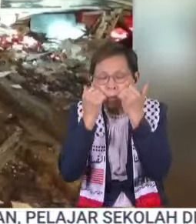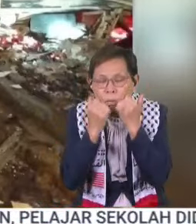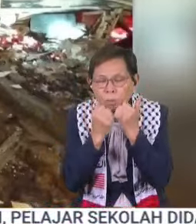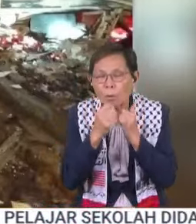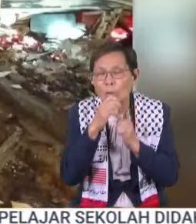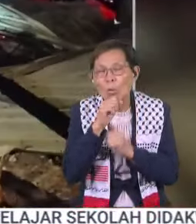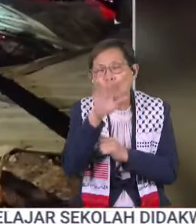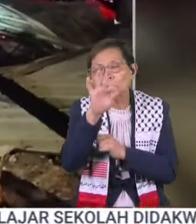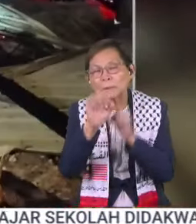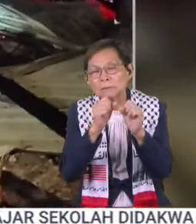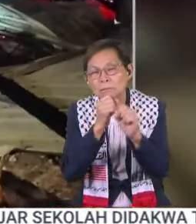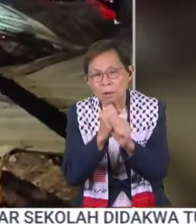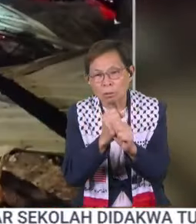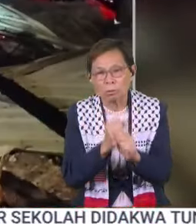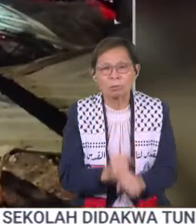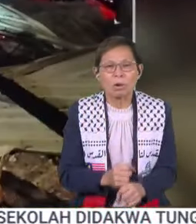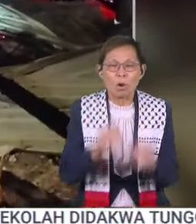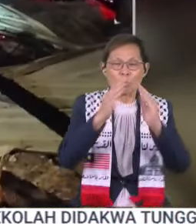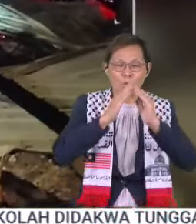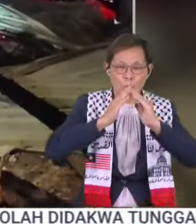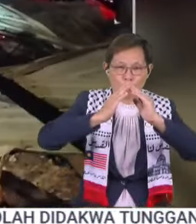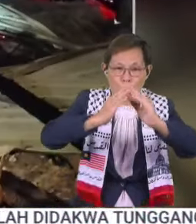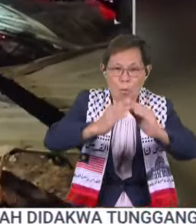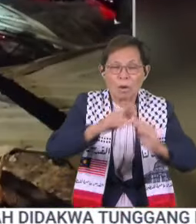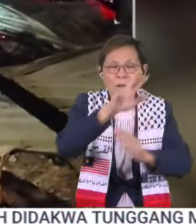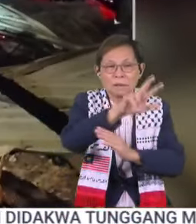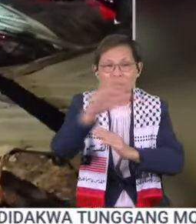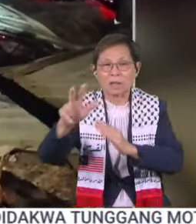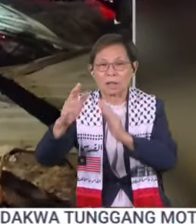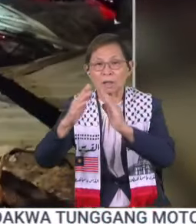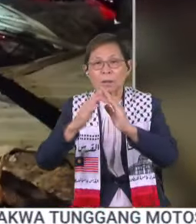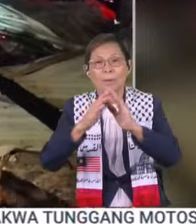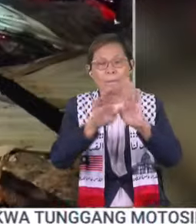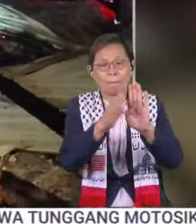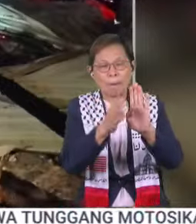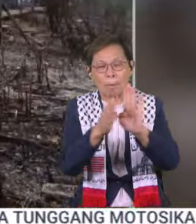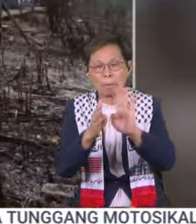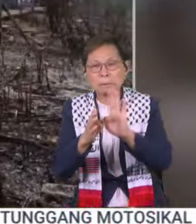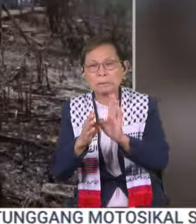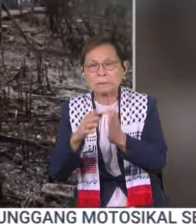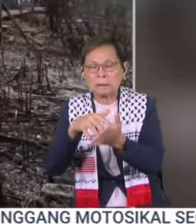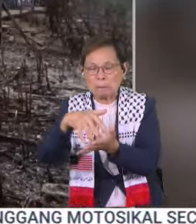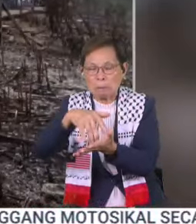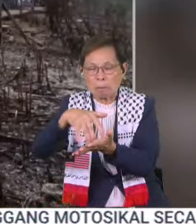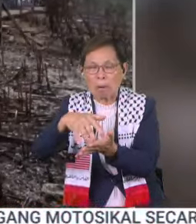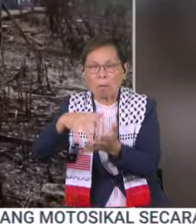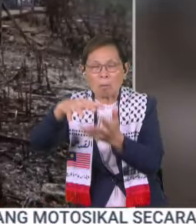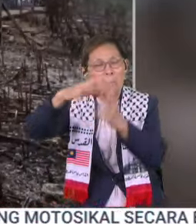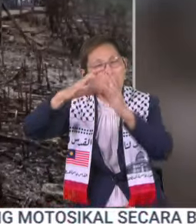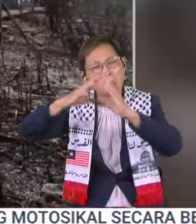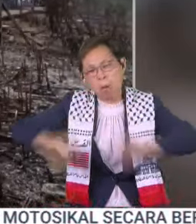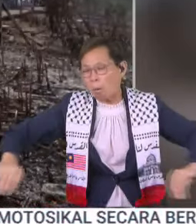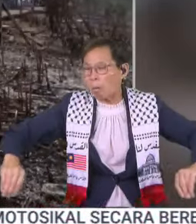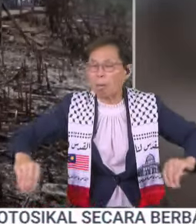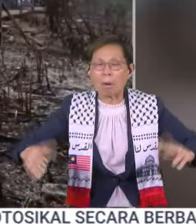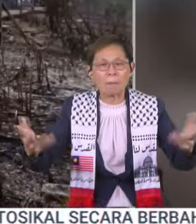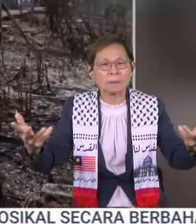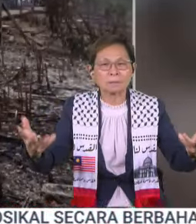berusia 90-an. Rumah panjang 33 pintu struktur tidak kekal itu musnah sepenuhnya.